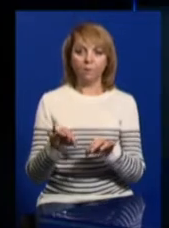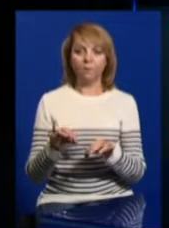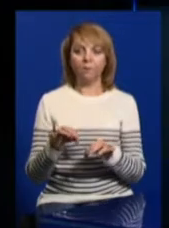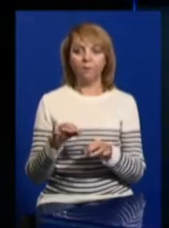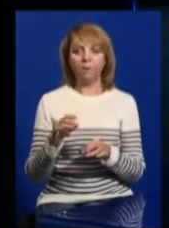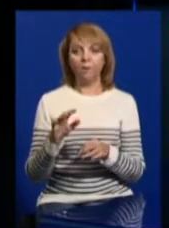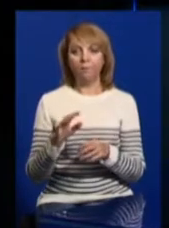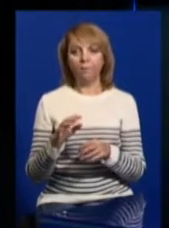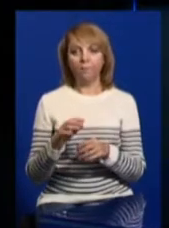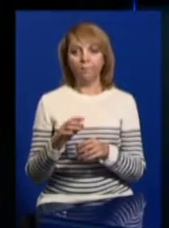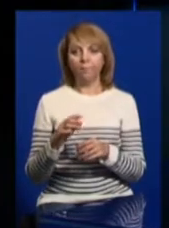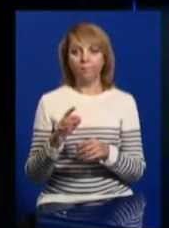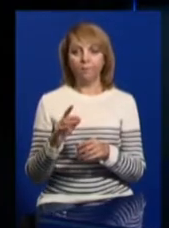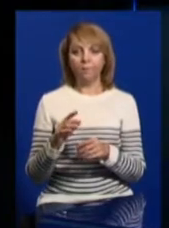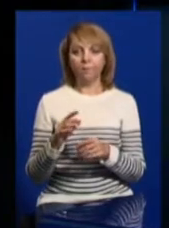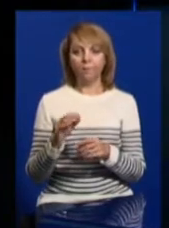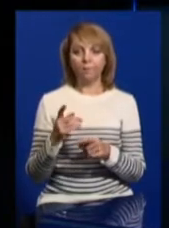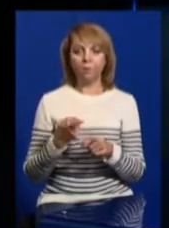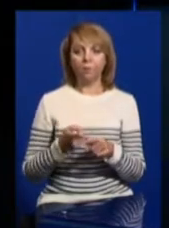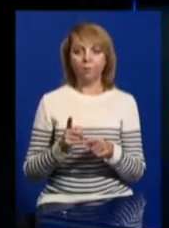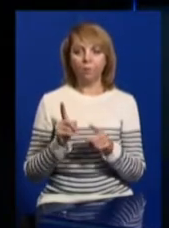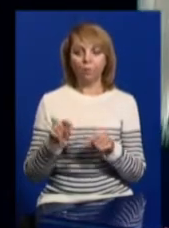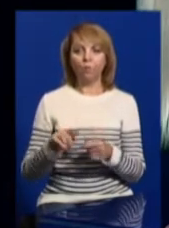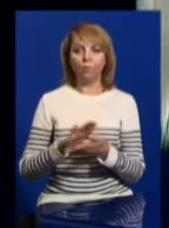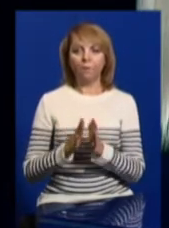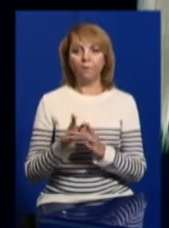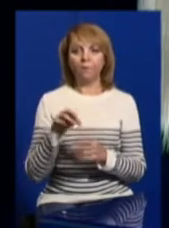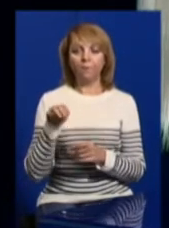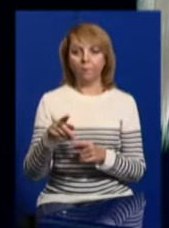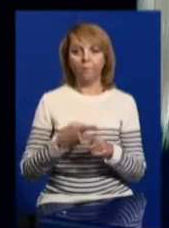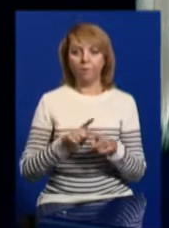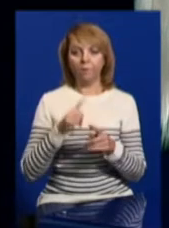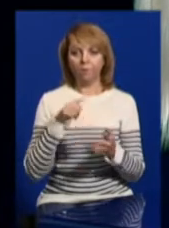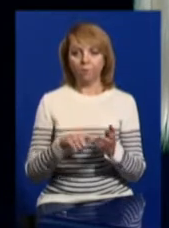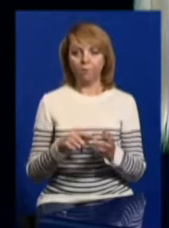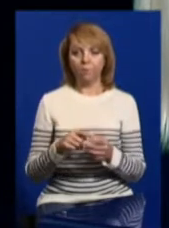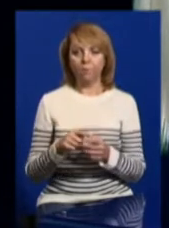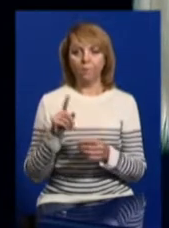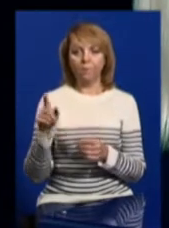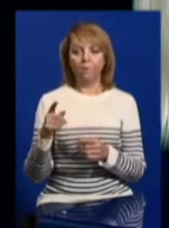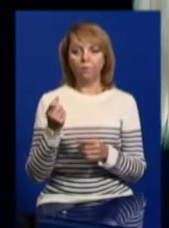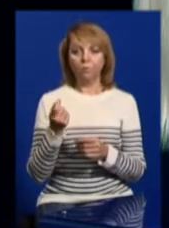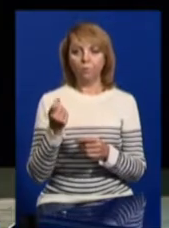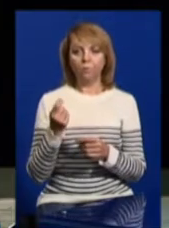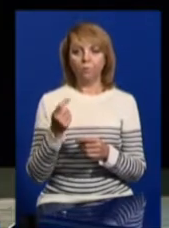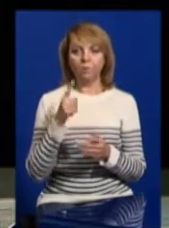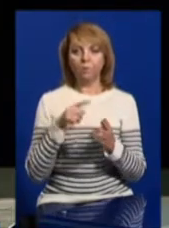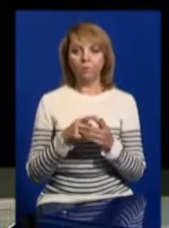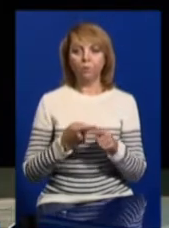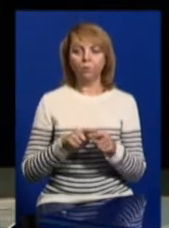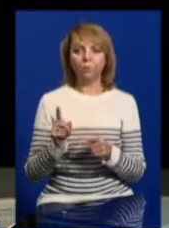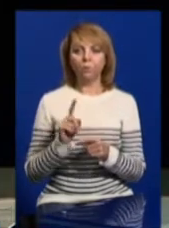наскільки я зрозуміла? Тобто теж обставини ДТП це стосується. Там він трохи механізму. Питався щодо того,